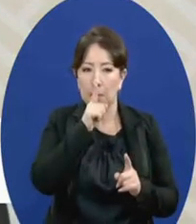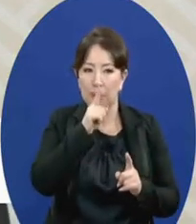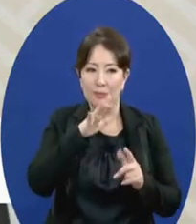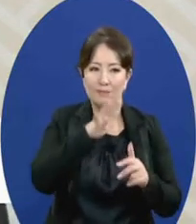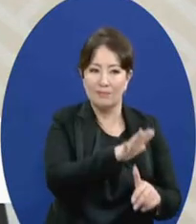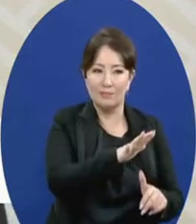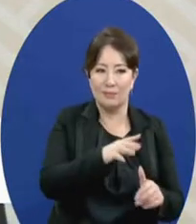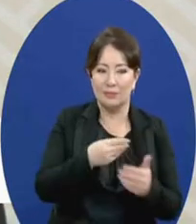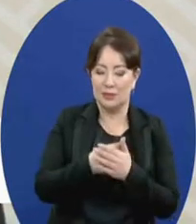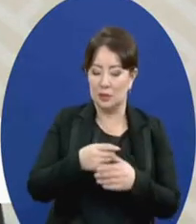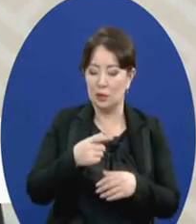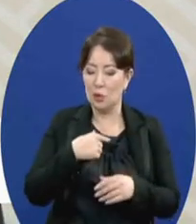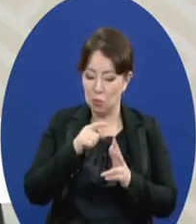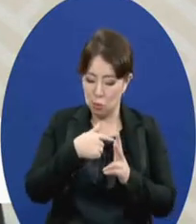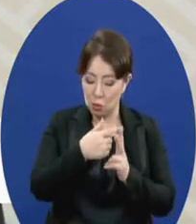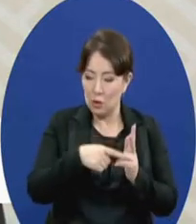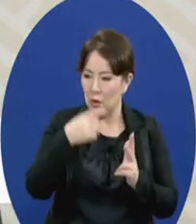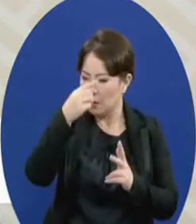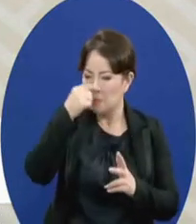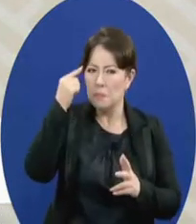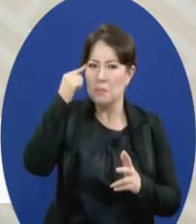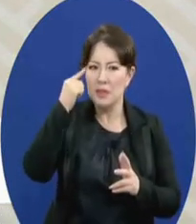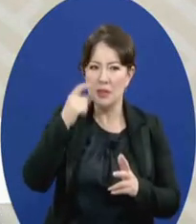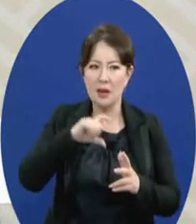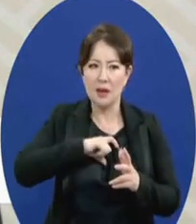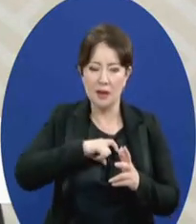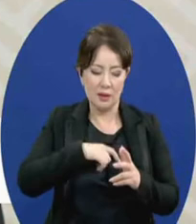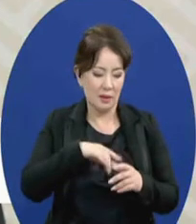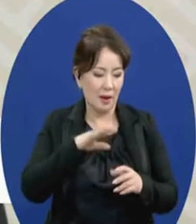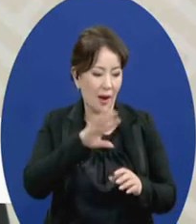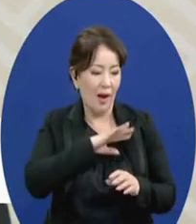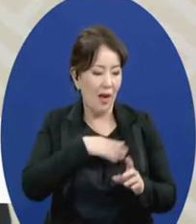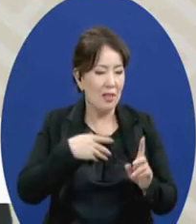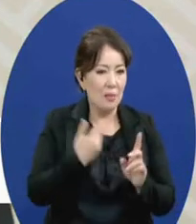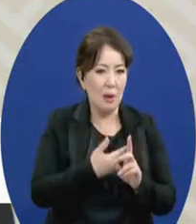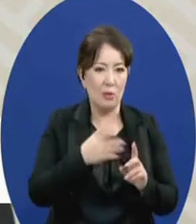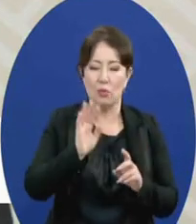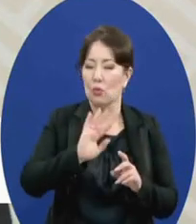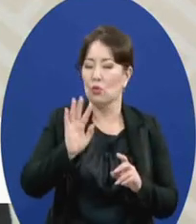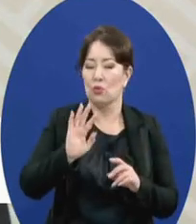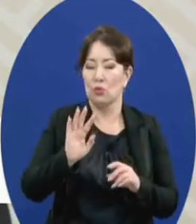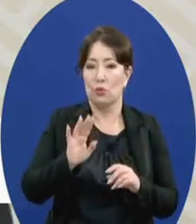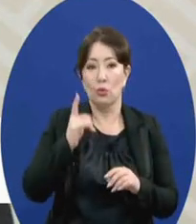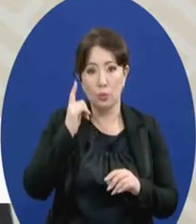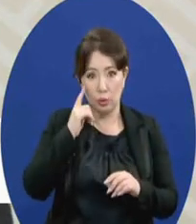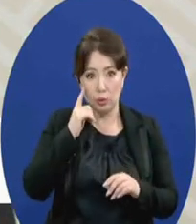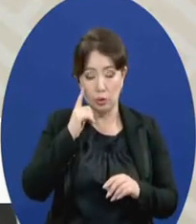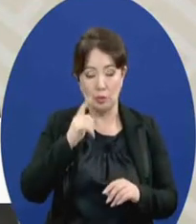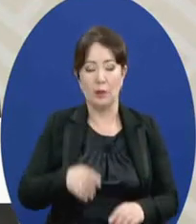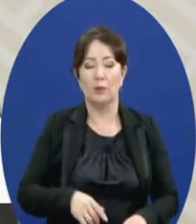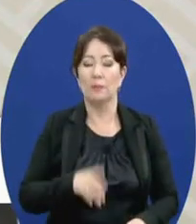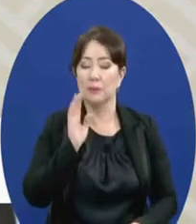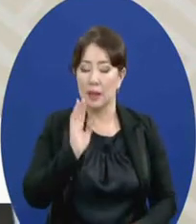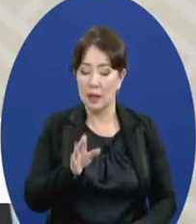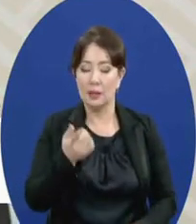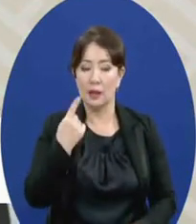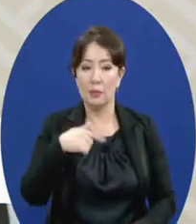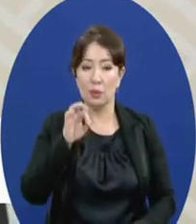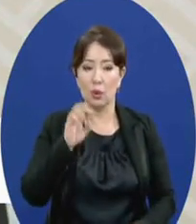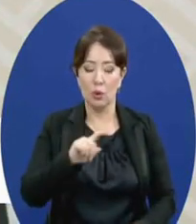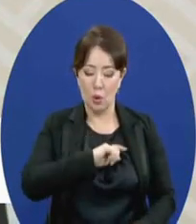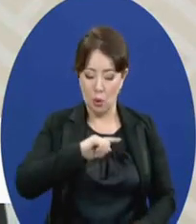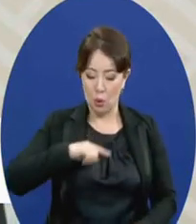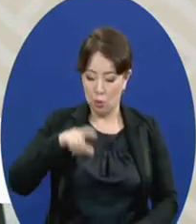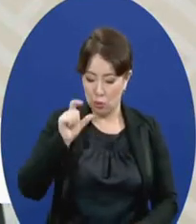үтэх, мэдэх эрхийг айлгах ийм одоо санаачлагыг бол олгож болохгүй гэж үзсэн юм. Харин